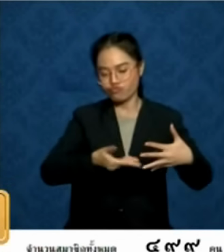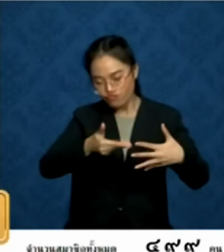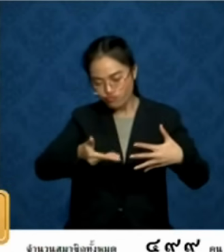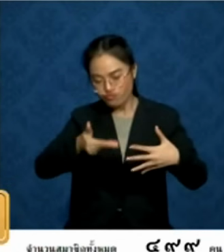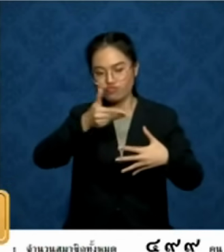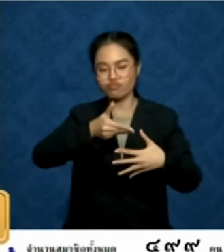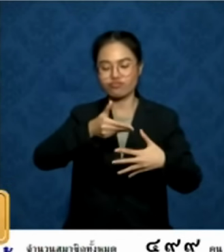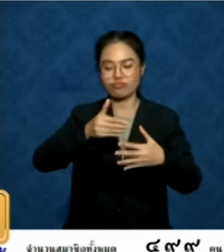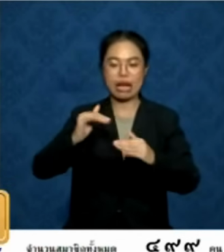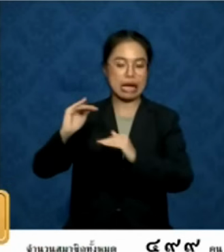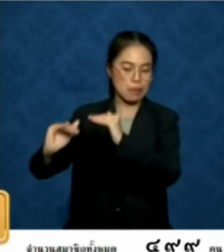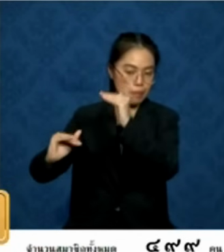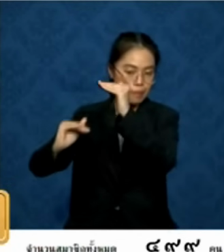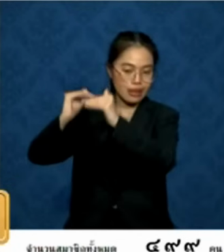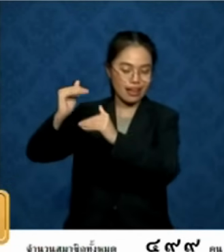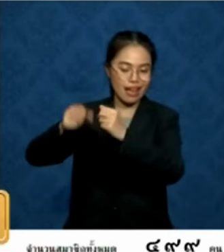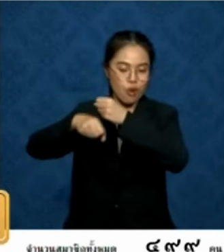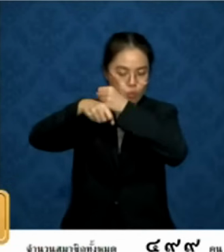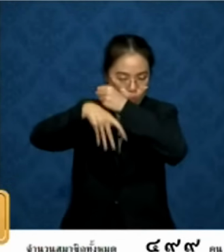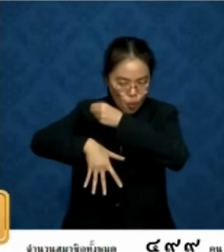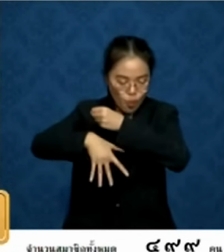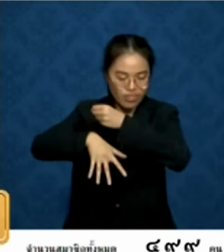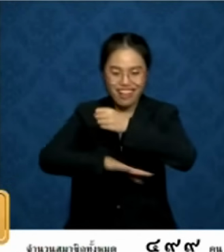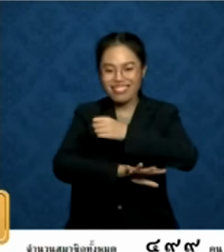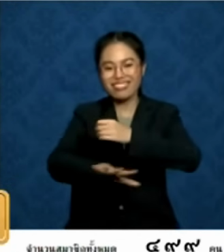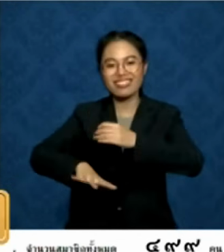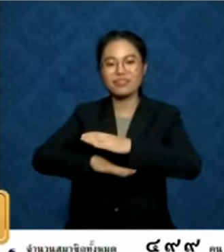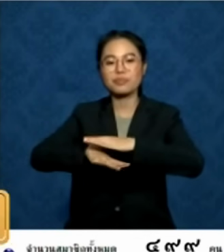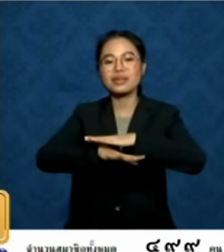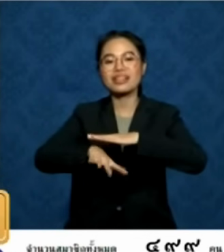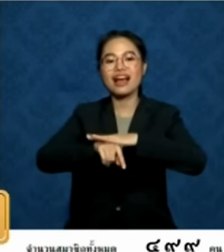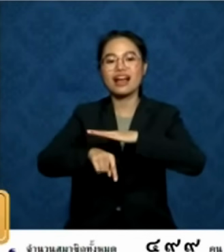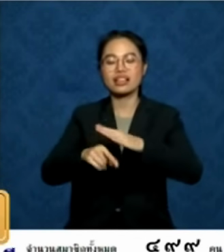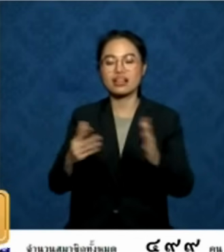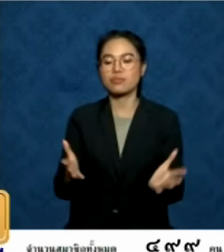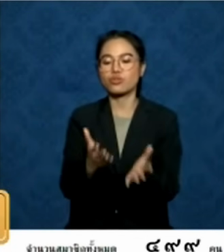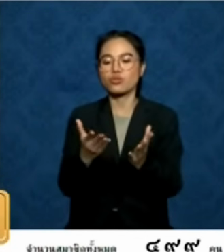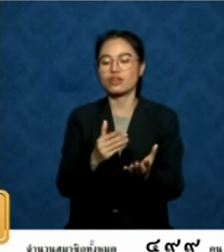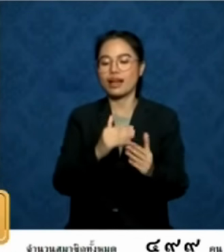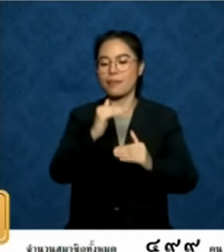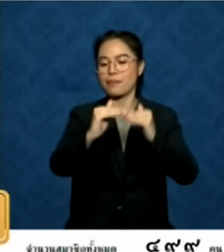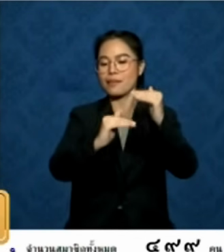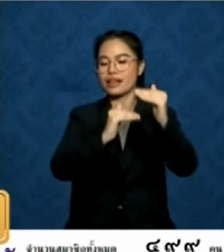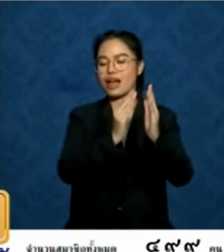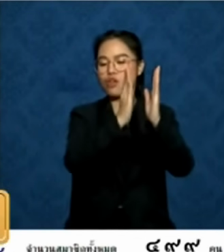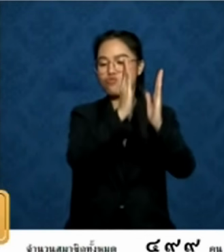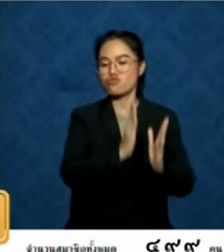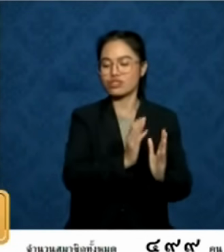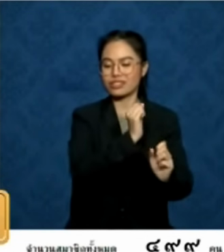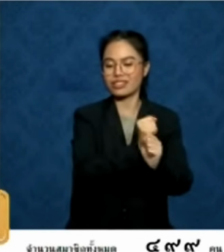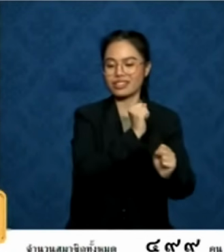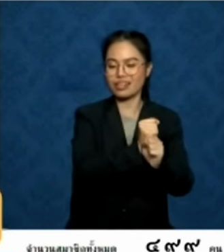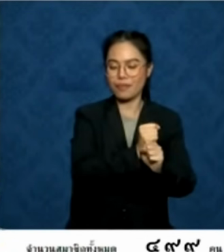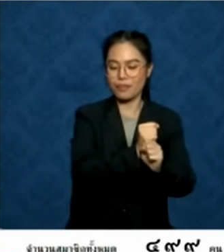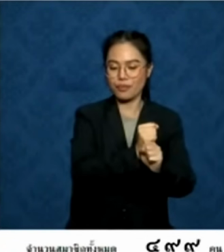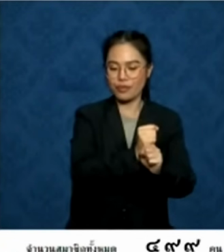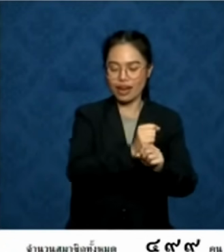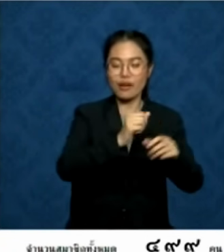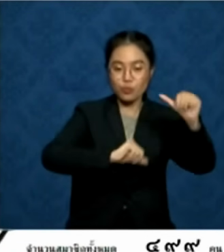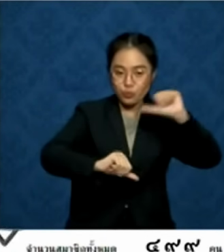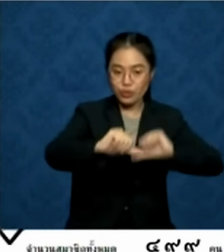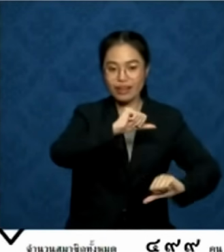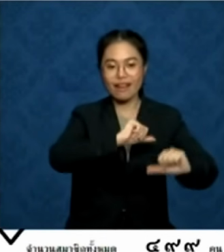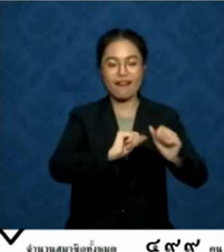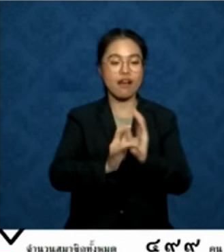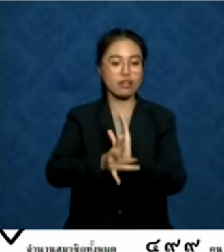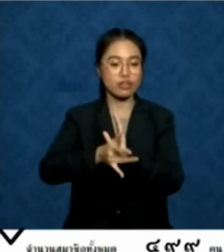รวมทั้งพัฒนาโครงสร้างพื้นฐานสนับสนุนการพัฒนาบุคลากรด้านวิทยาศาสตร์และเทคโนโลยีเพิ่มศักยภาพ